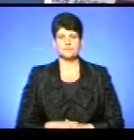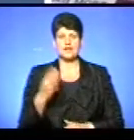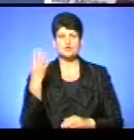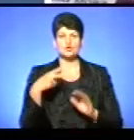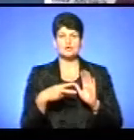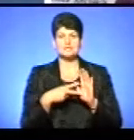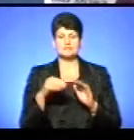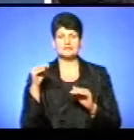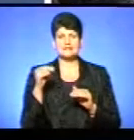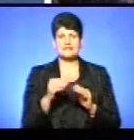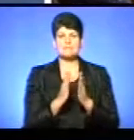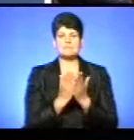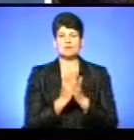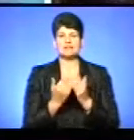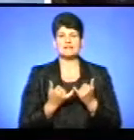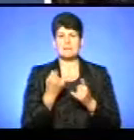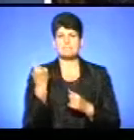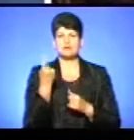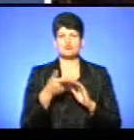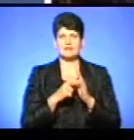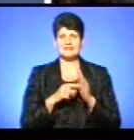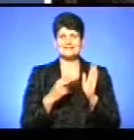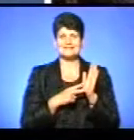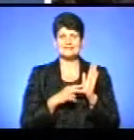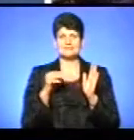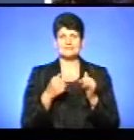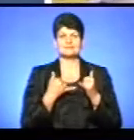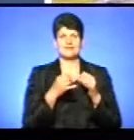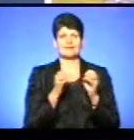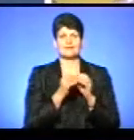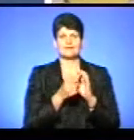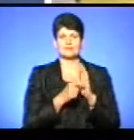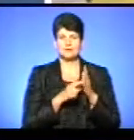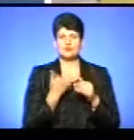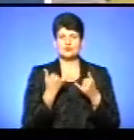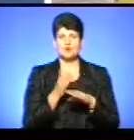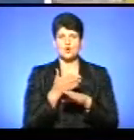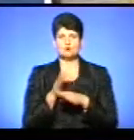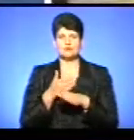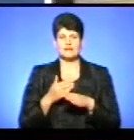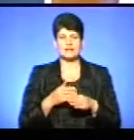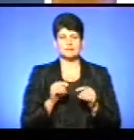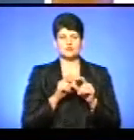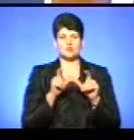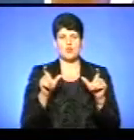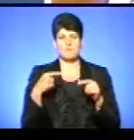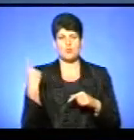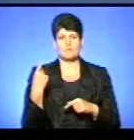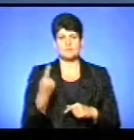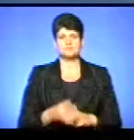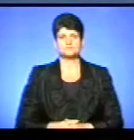47 тисяч підручників для 1 класу і 7 тисяч для 10-го сьогодні розподілили між школами області.